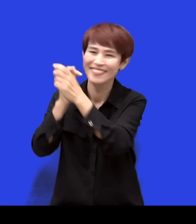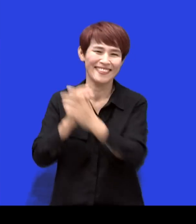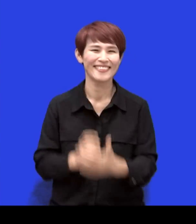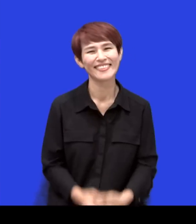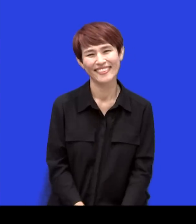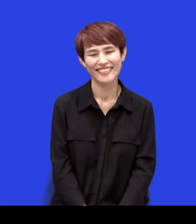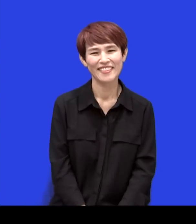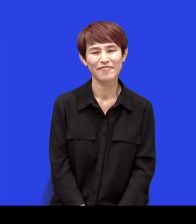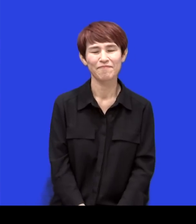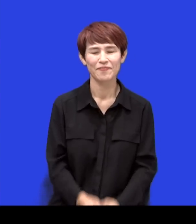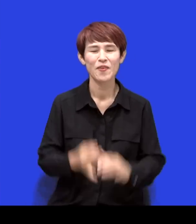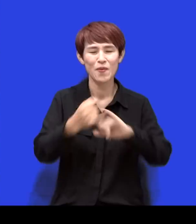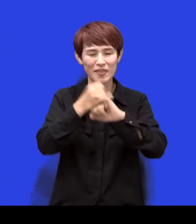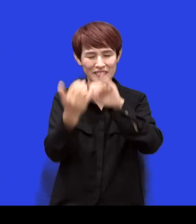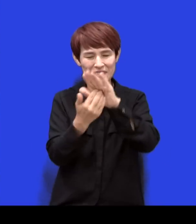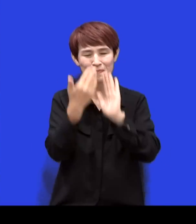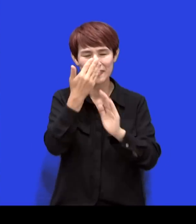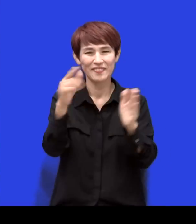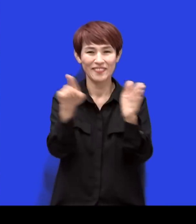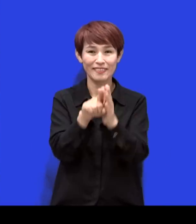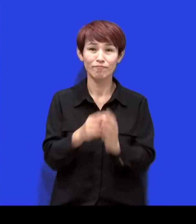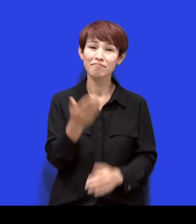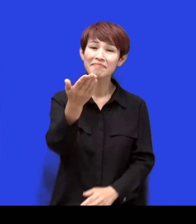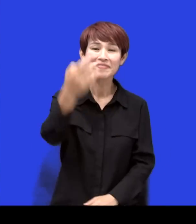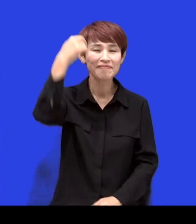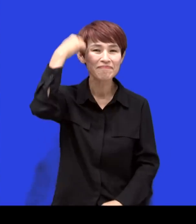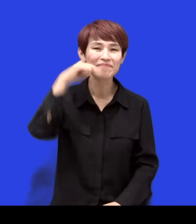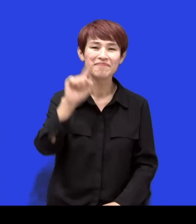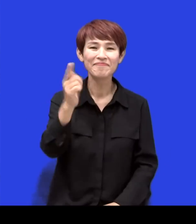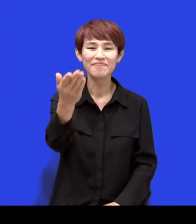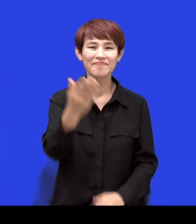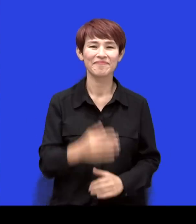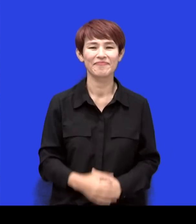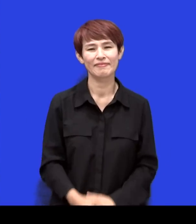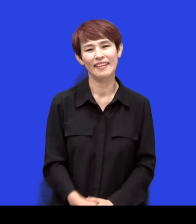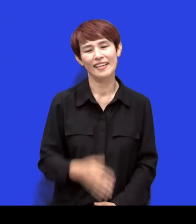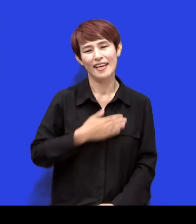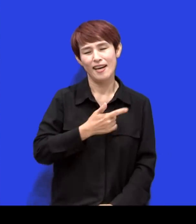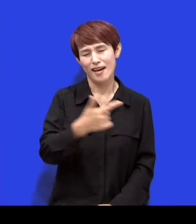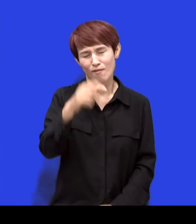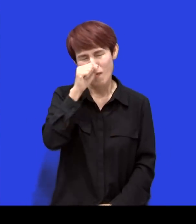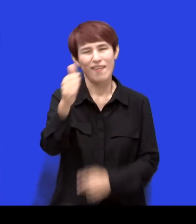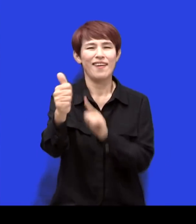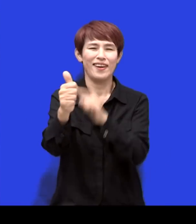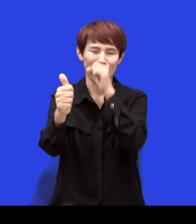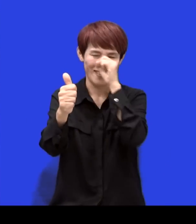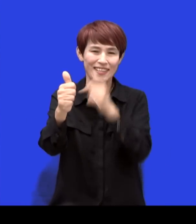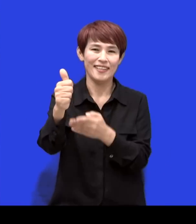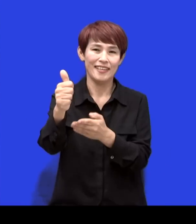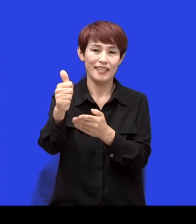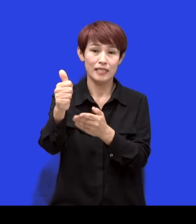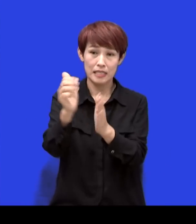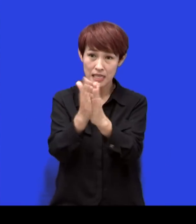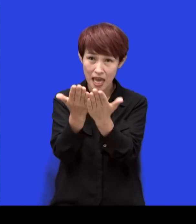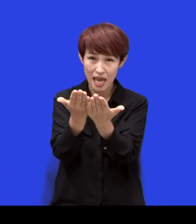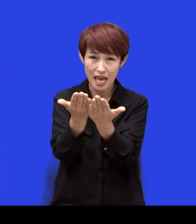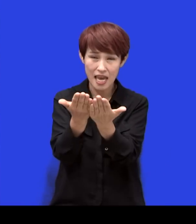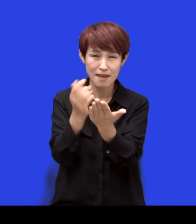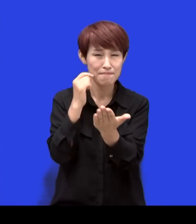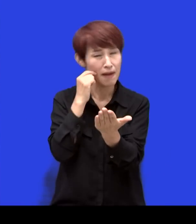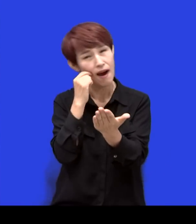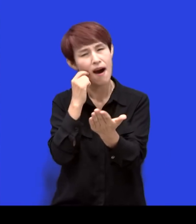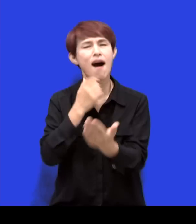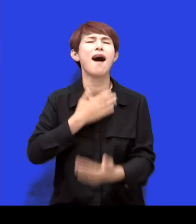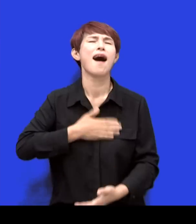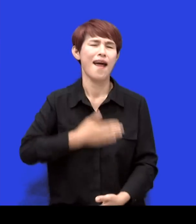네, 그 기도가 꼭 이루어지리라 믿습니다. 우리 수자님 어떻게 들으셨어요? 저야 뭐 워낙 팬인데요. 이분 책이 왜 잘 나가는지